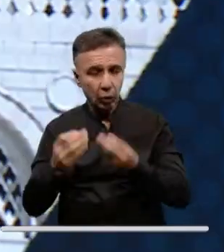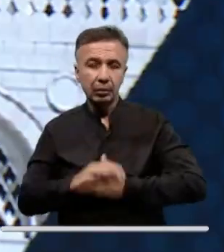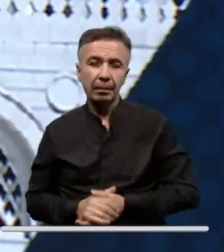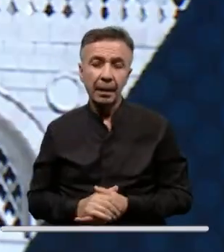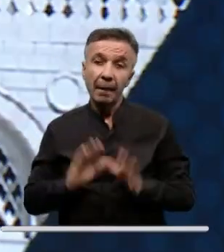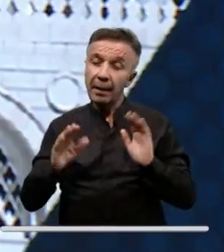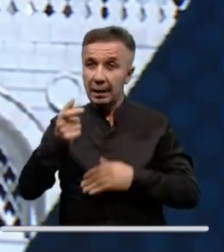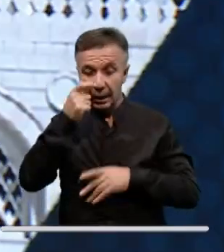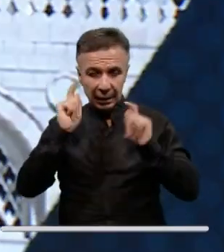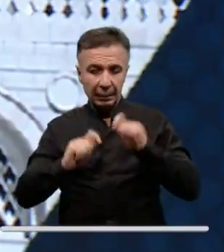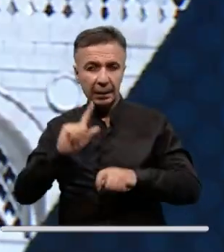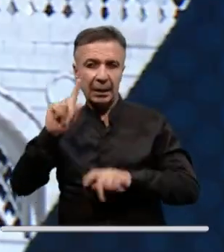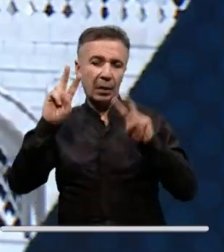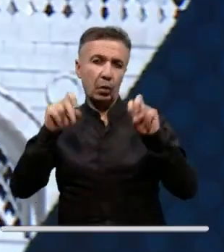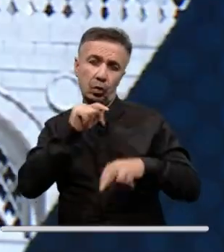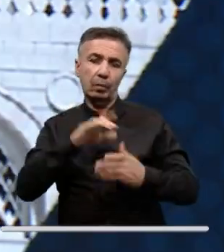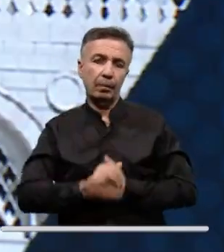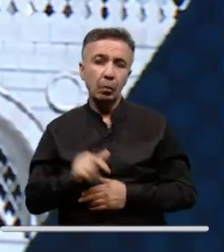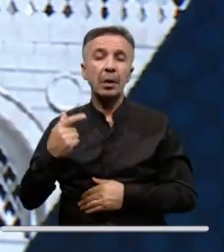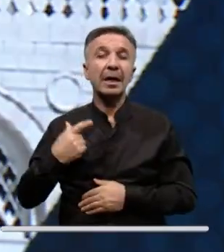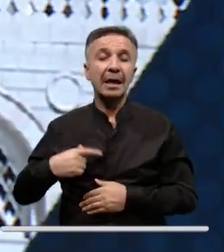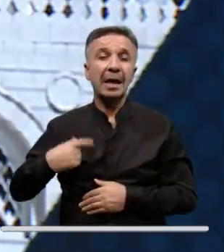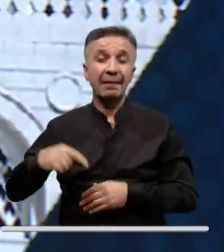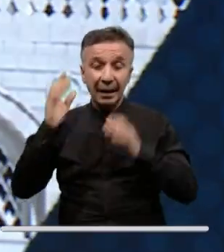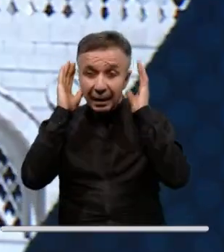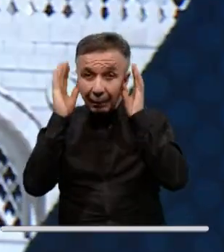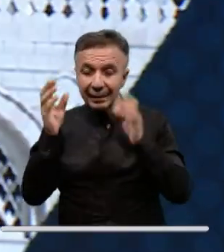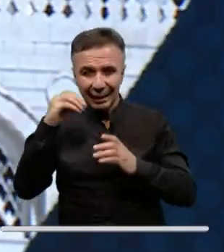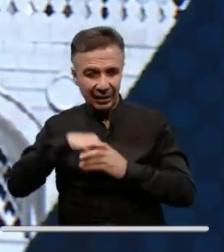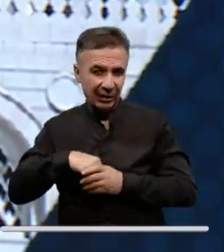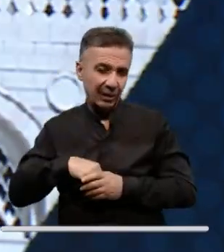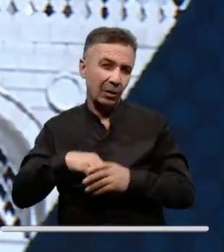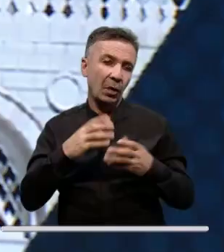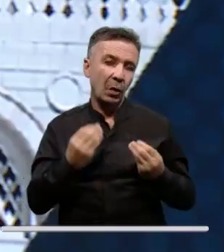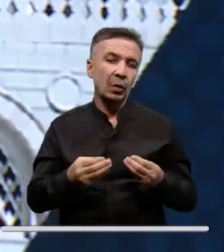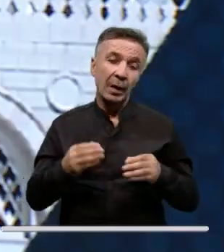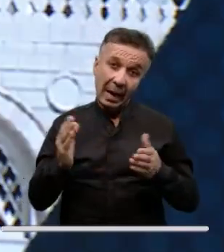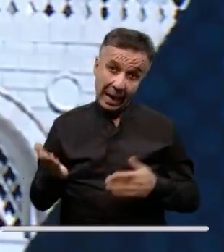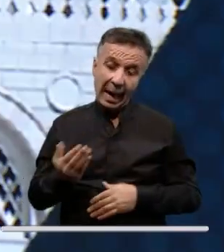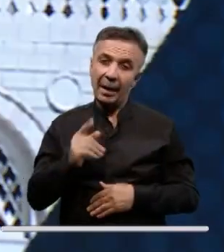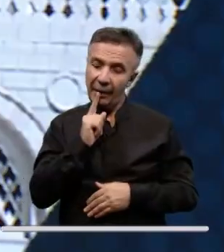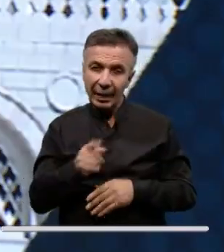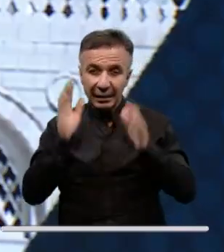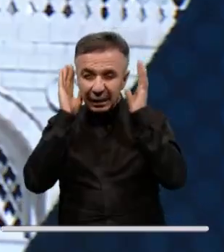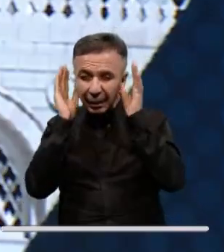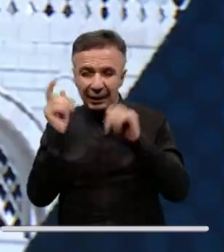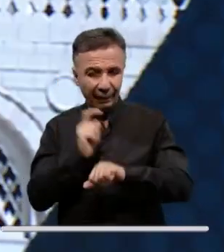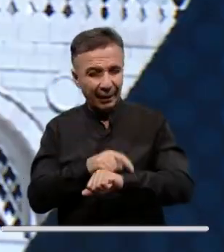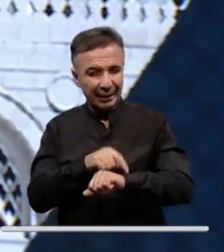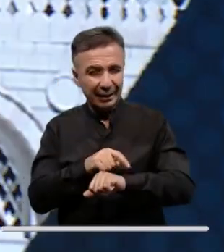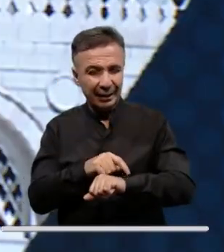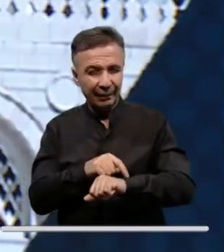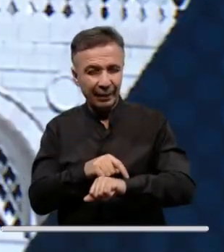dikkat etmemiz gereken husus bu Nafile namazlar için geçerlidir e Farz namazda vakti belirterek